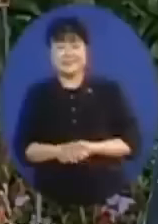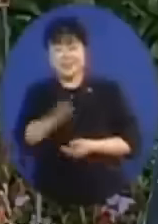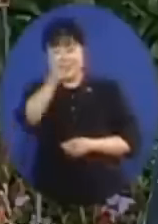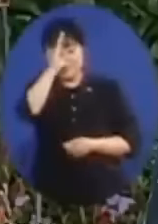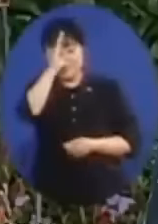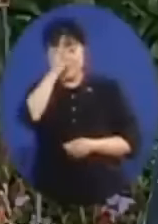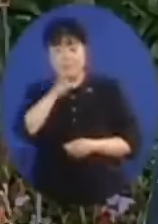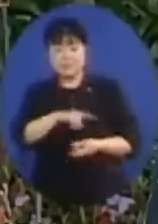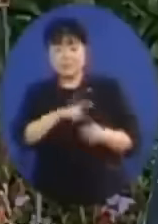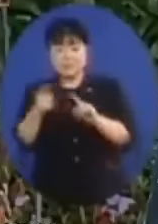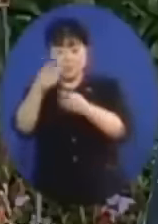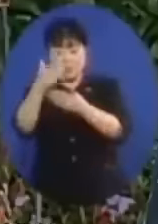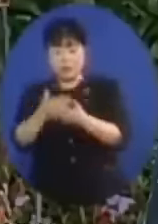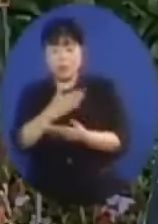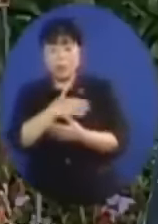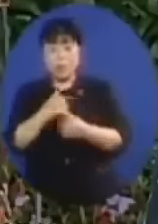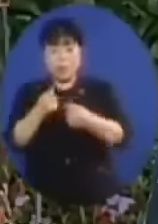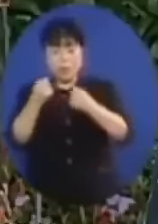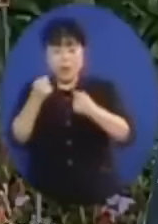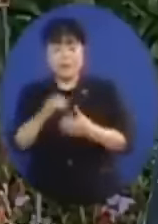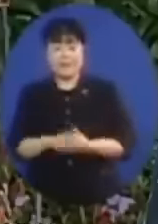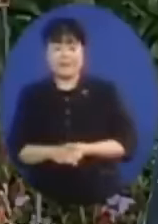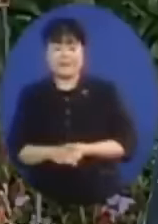병에서 치료 안 받고 건강하고